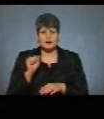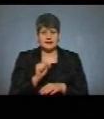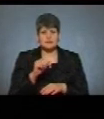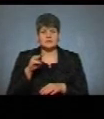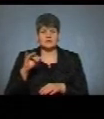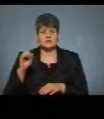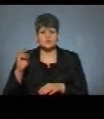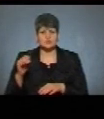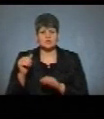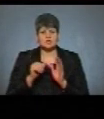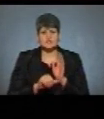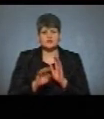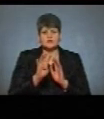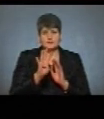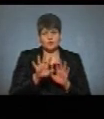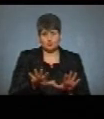на 74-му місці.